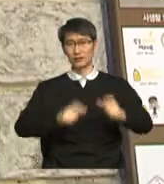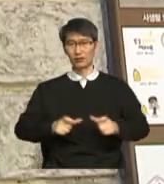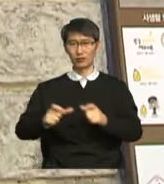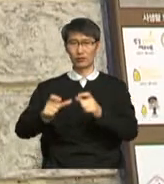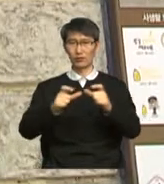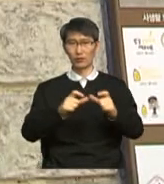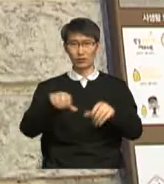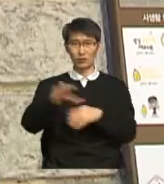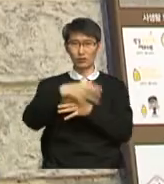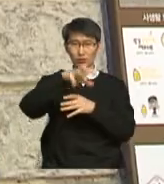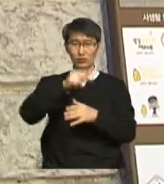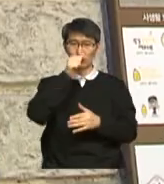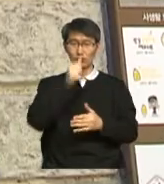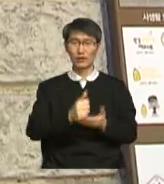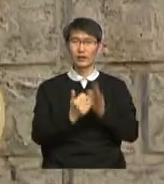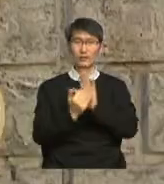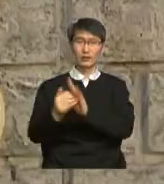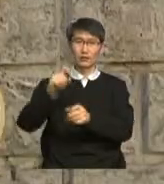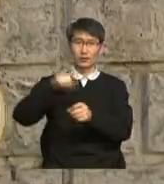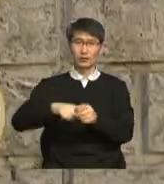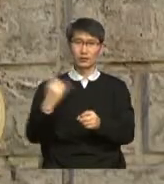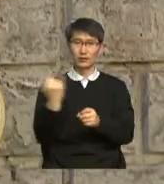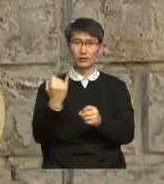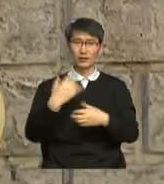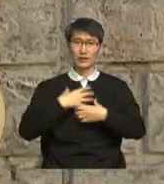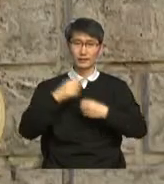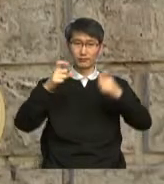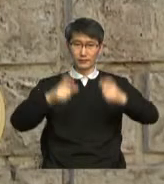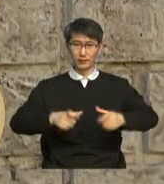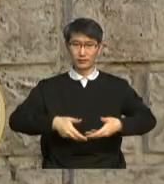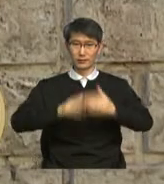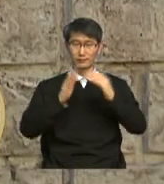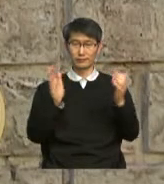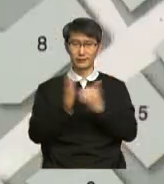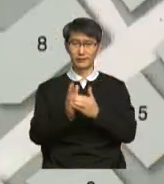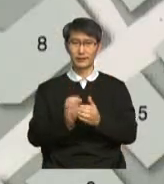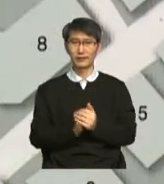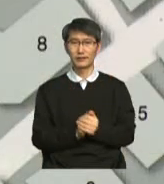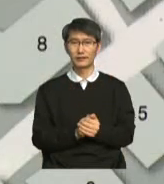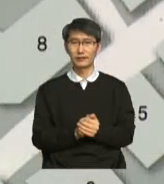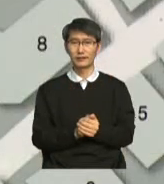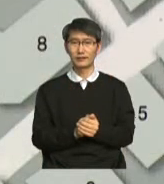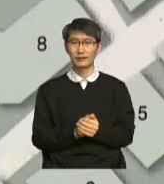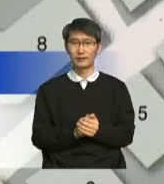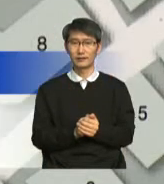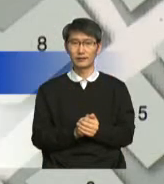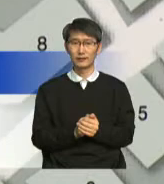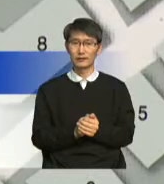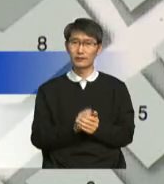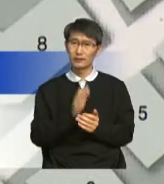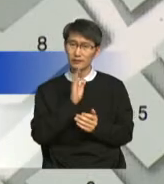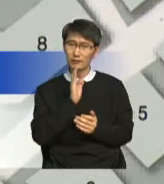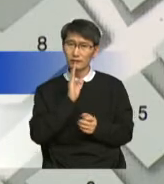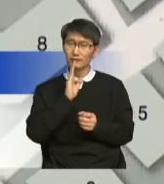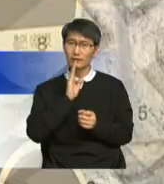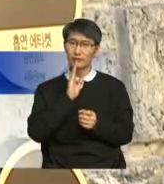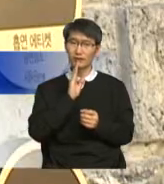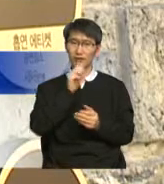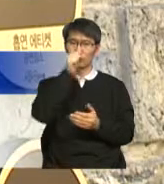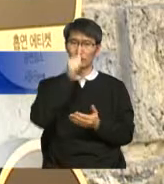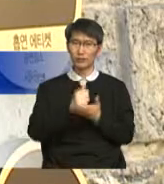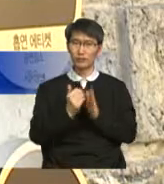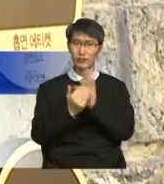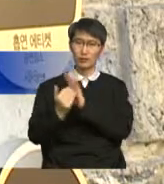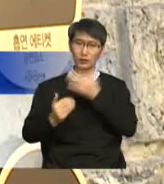지역인데 종로구가 범죄 예방을 위해 여성 안심마을로 조성한 겁니다. 좀 실질적으로 범죄